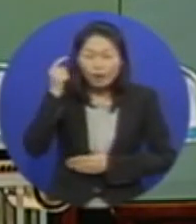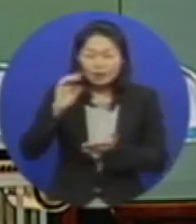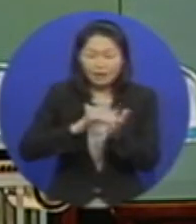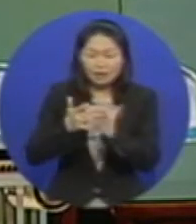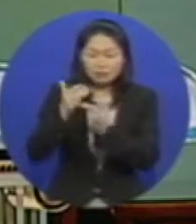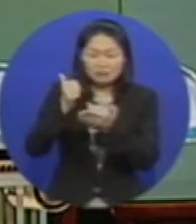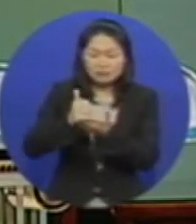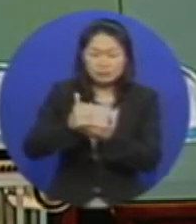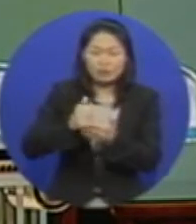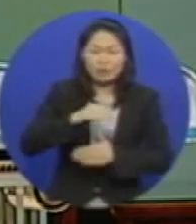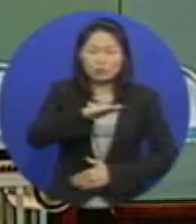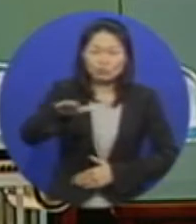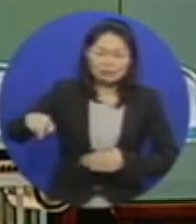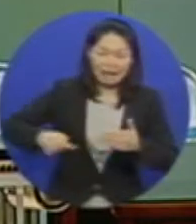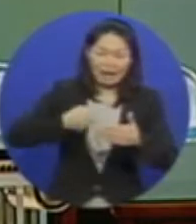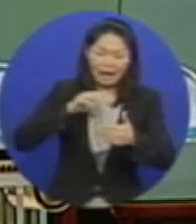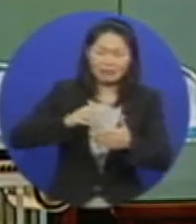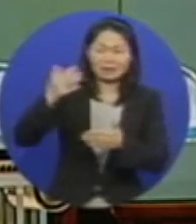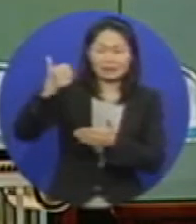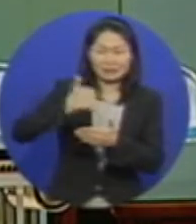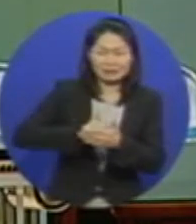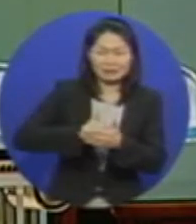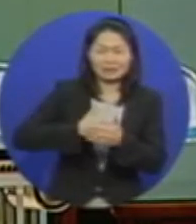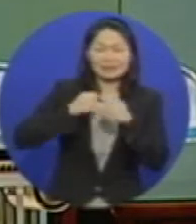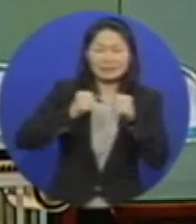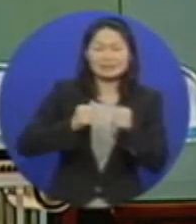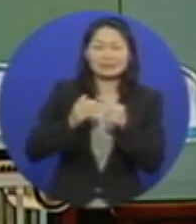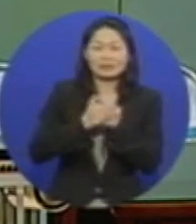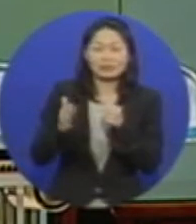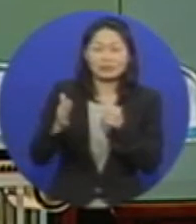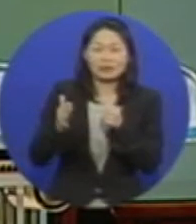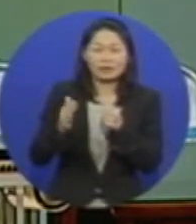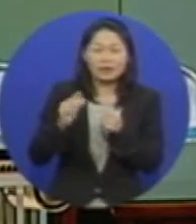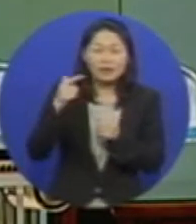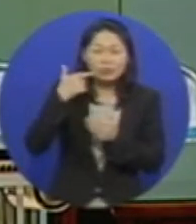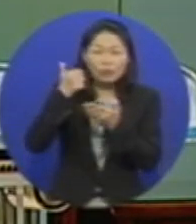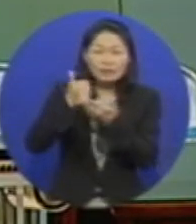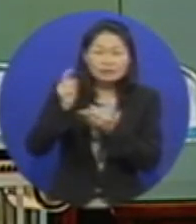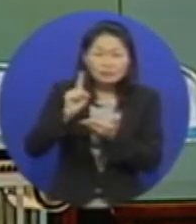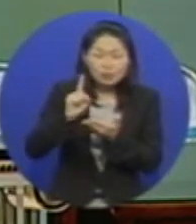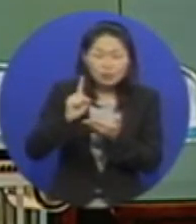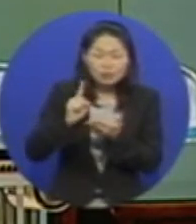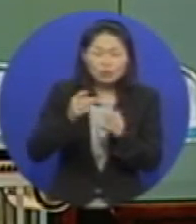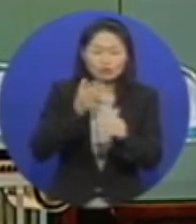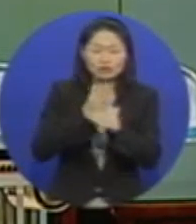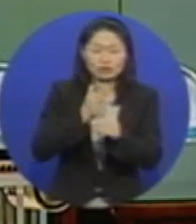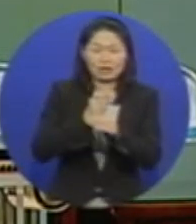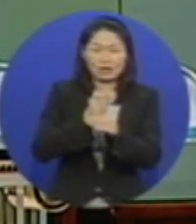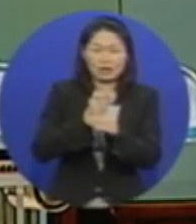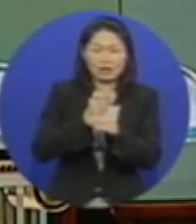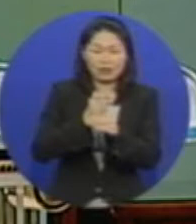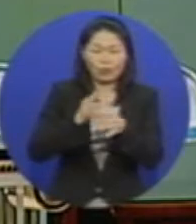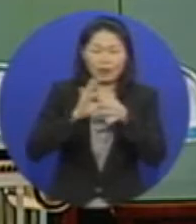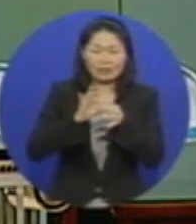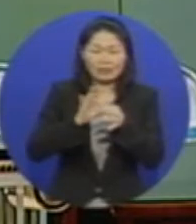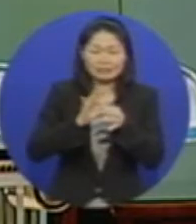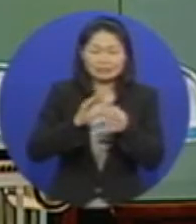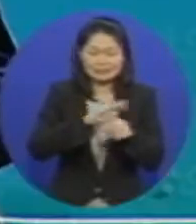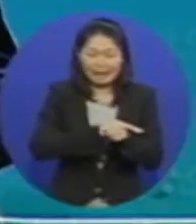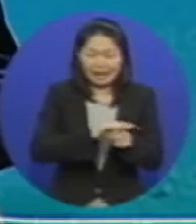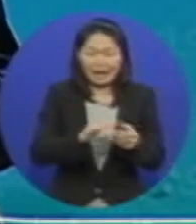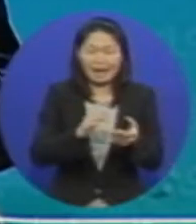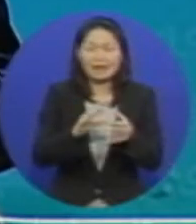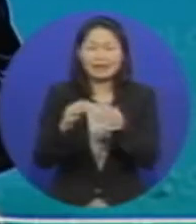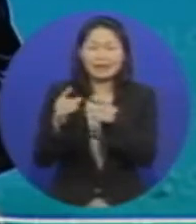목회자는 그 예수님과 우리 사이의 관계를 잘 암 해저 주고 눈 뜨게 해주고 또